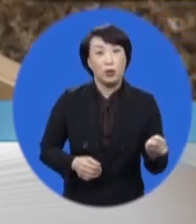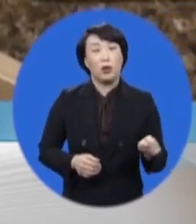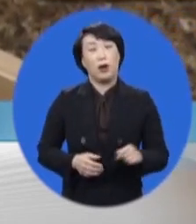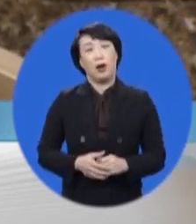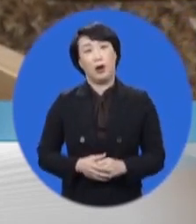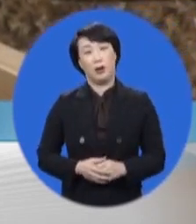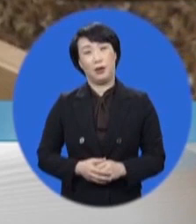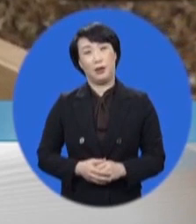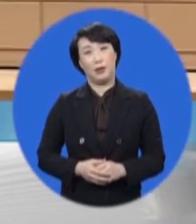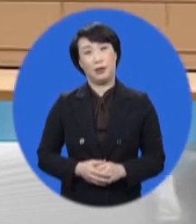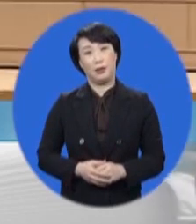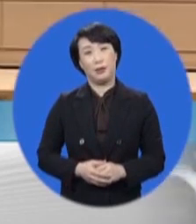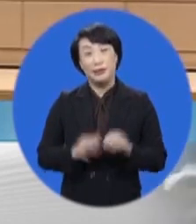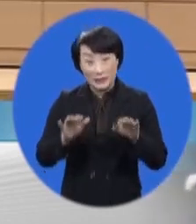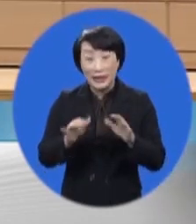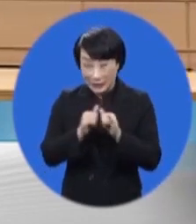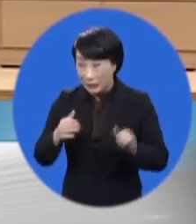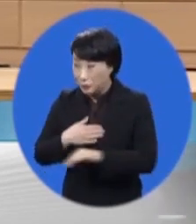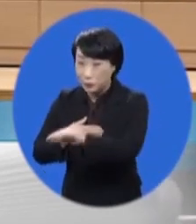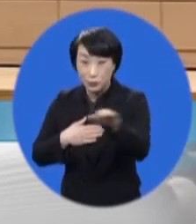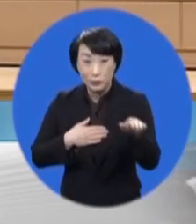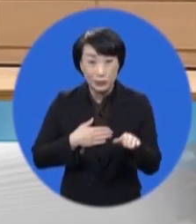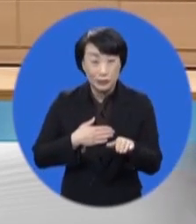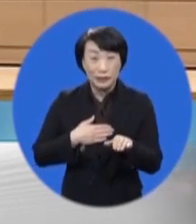하느냐? 그러잖아요. 우리 인생은